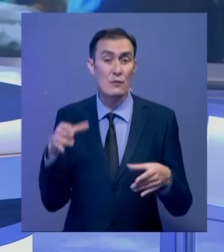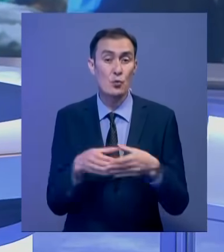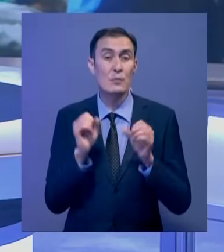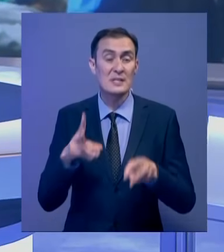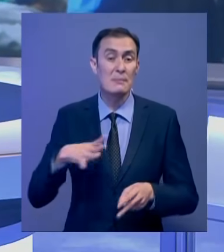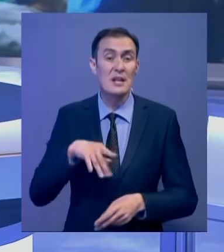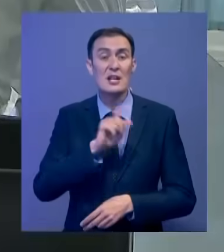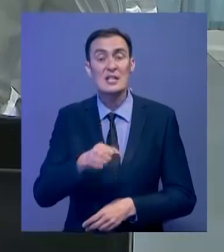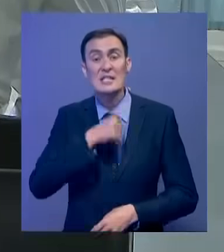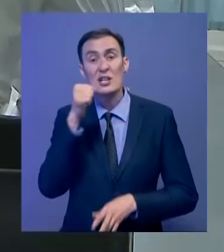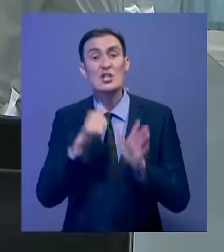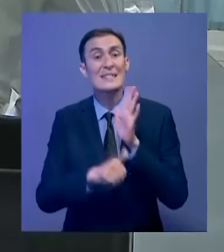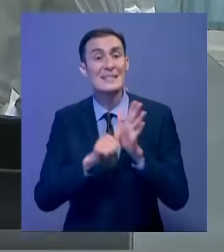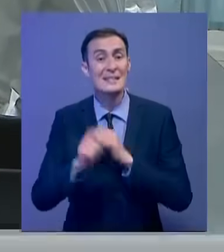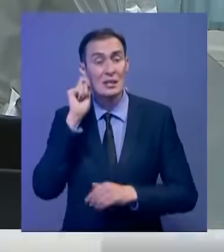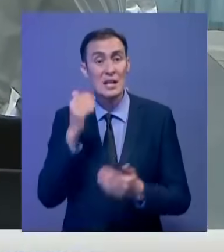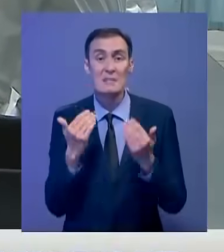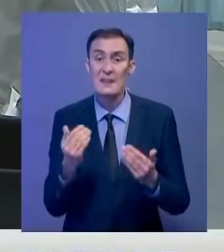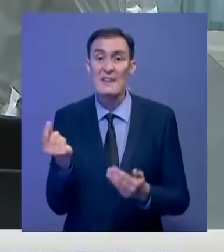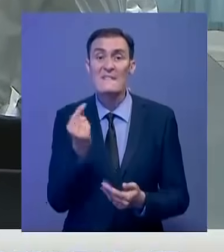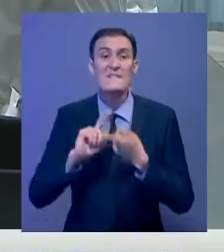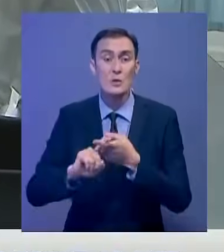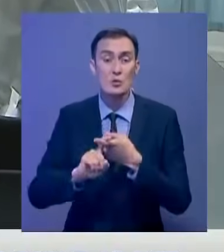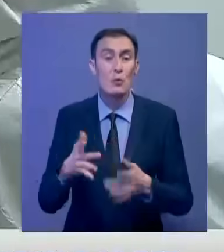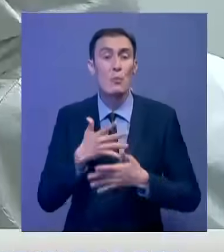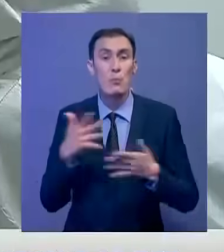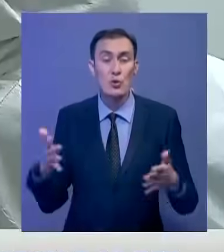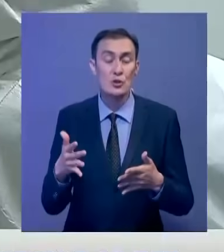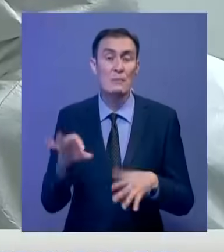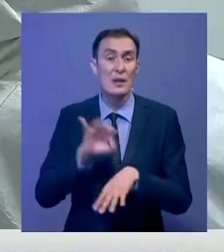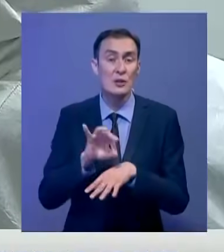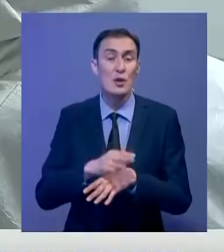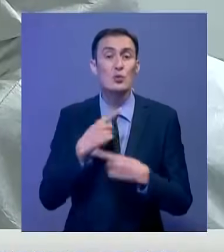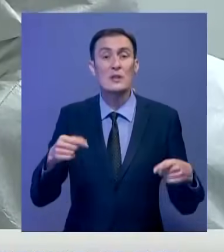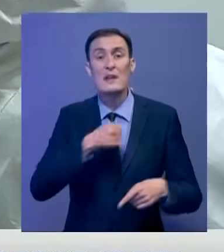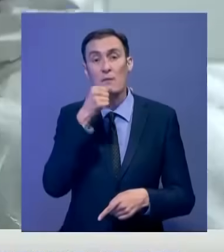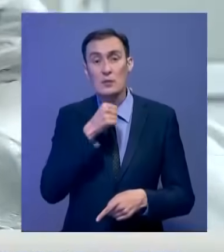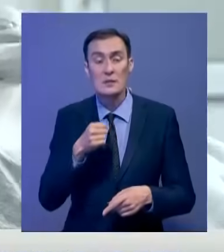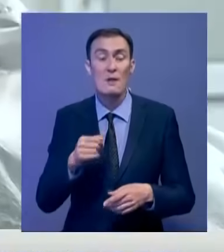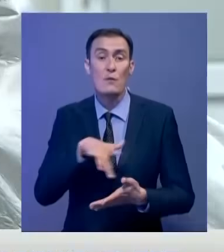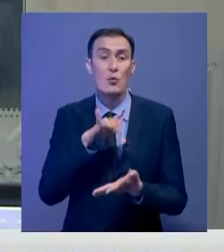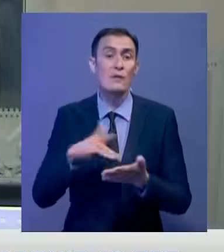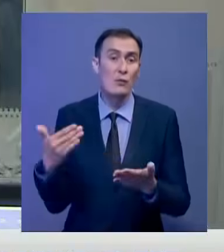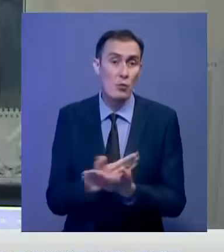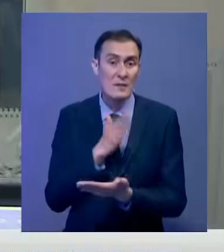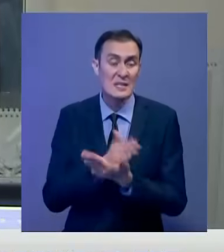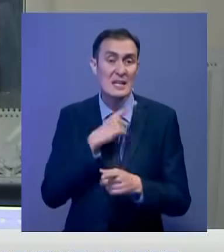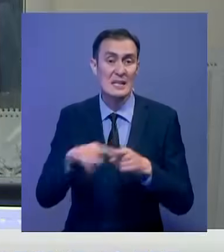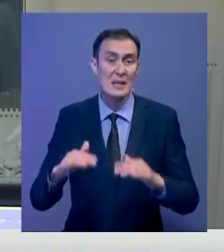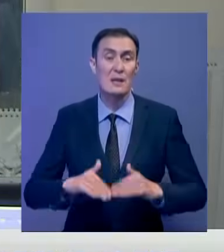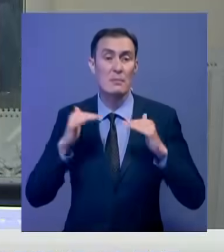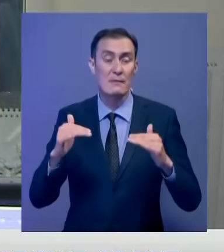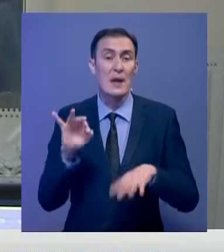группе риска были граждане старше 60, то сейчас коронавирус сильнее бьет по другим возрастным группам. В городе вновь отмечают резкий